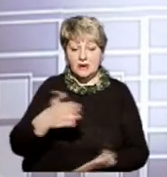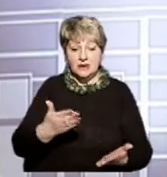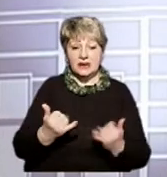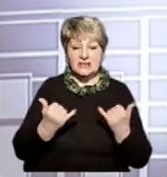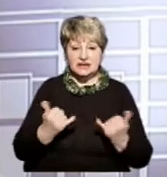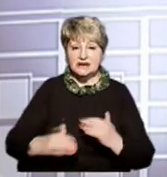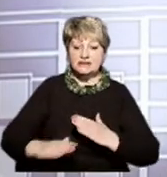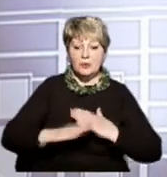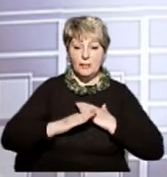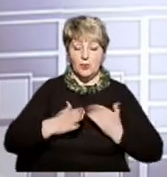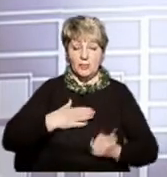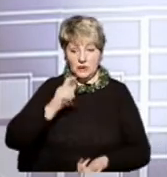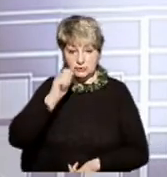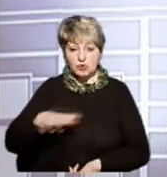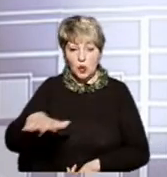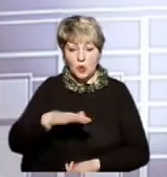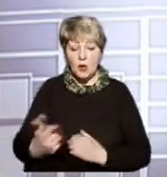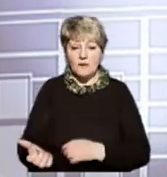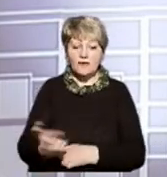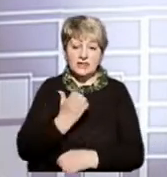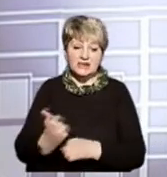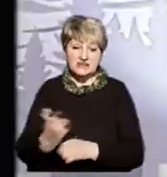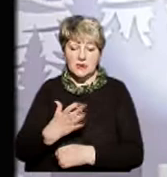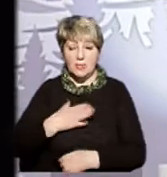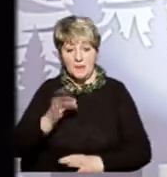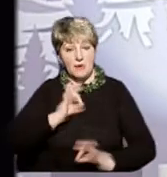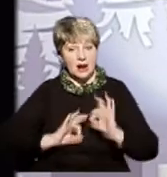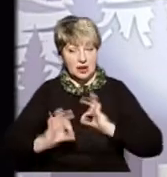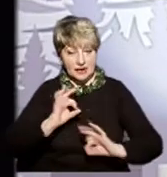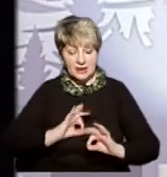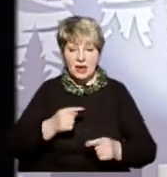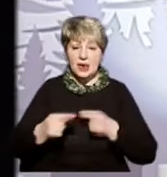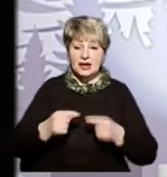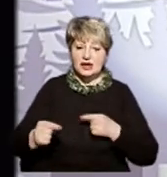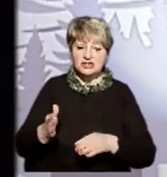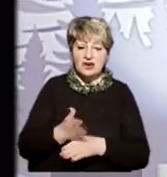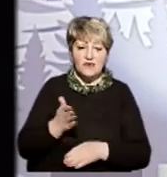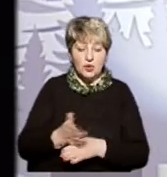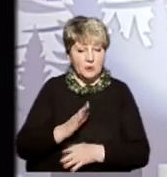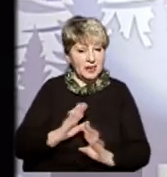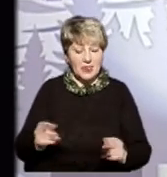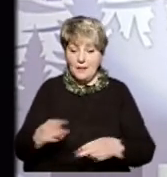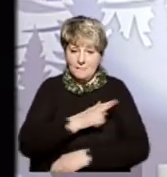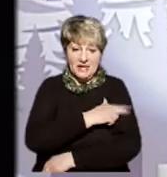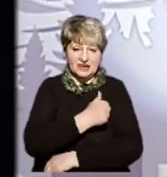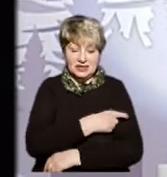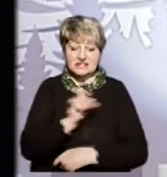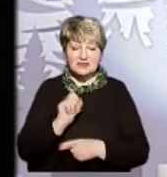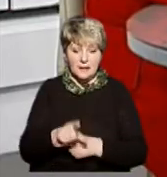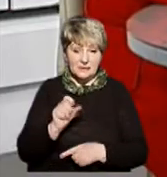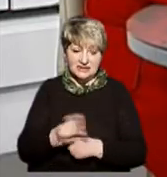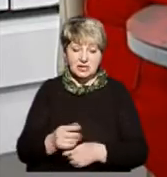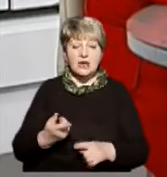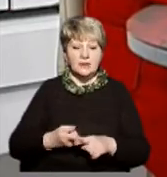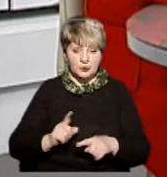допомагають Україні, вони надсилають нам і ліки, і інші вироби немедичного призначення. Тому зараз